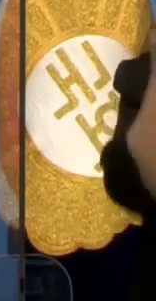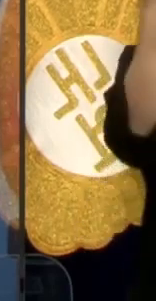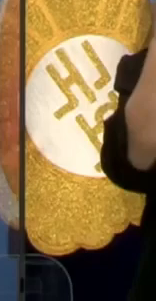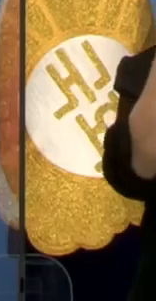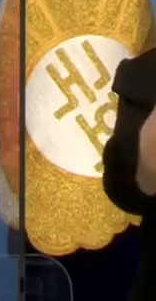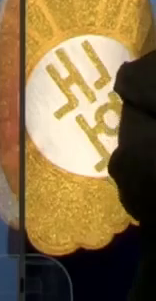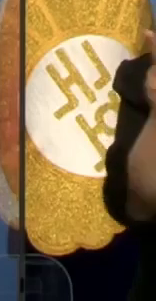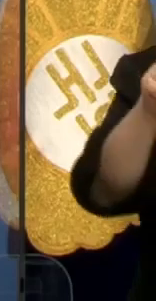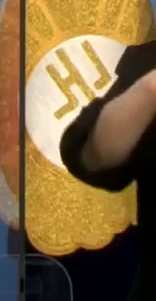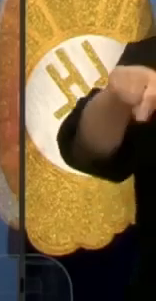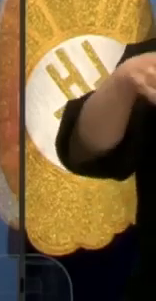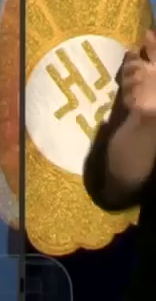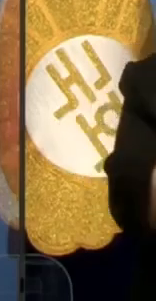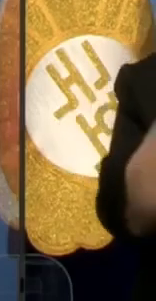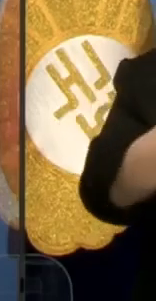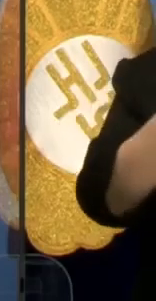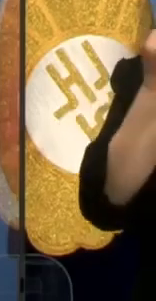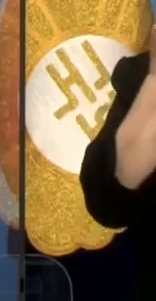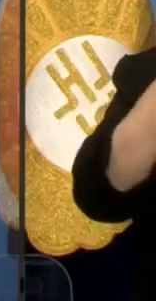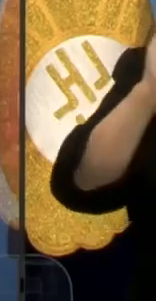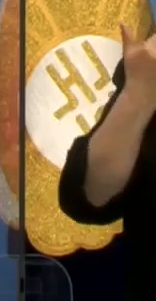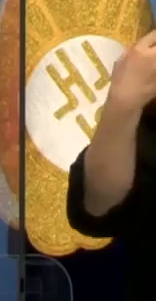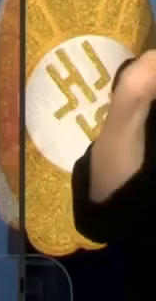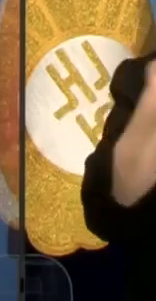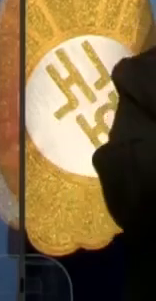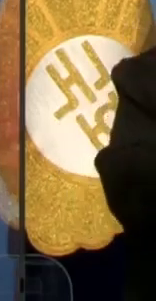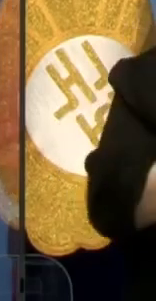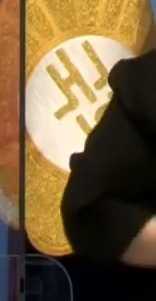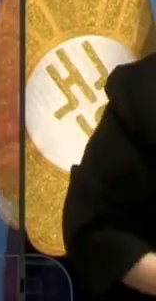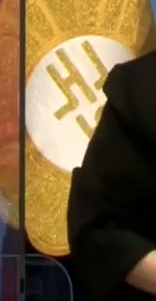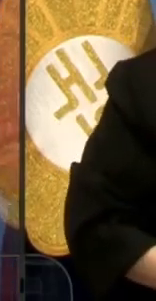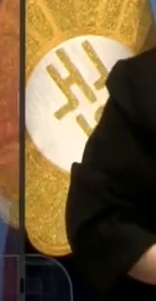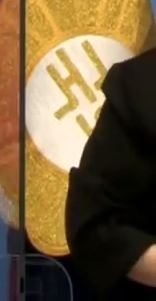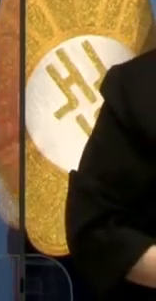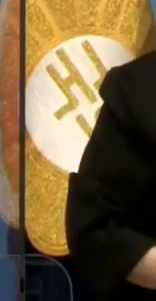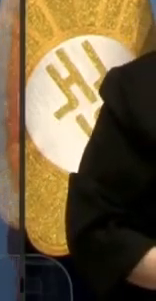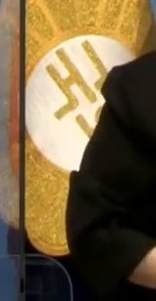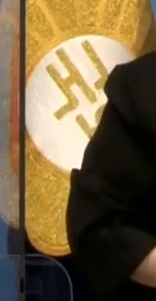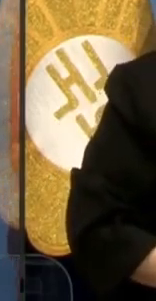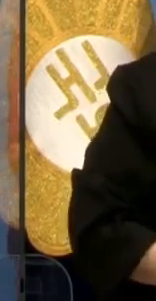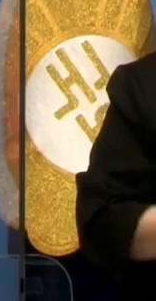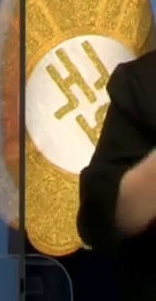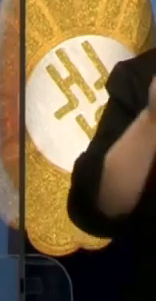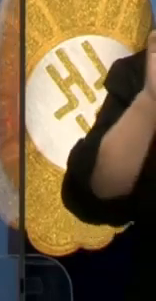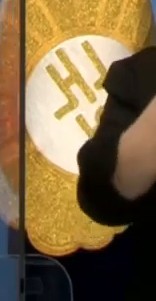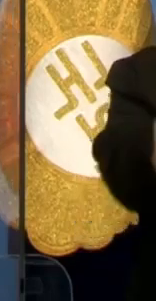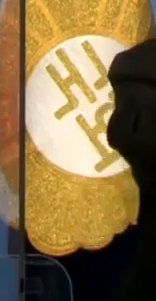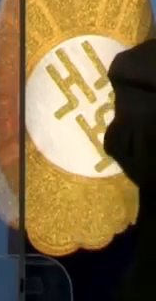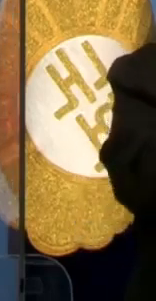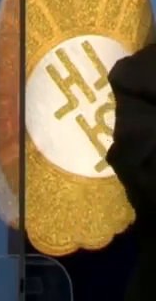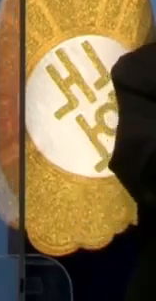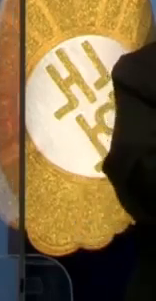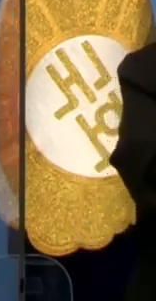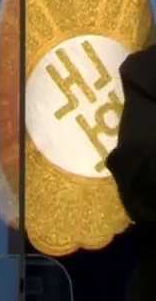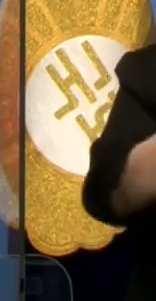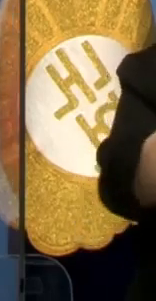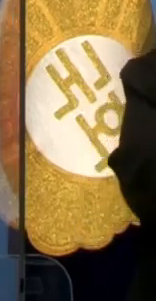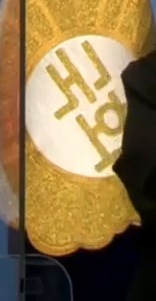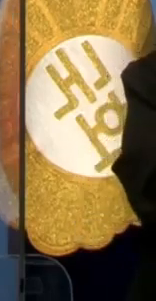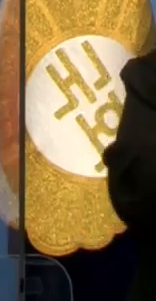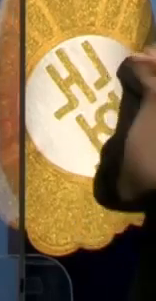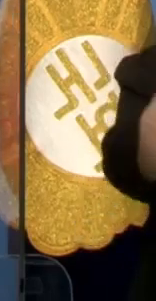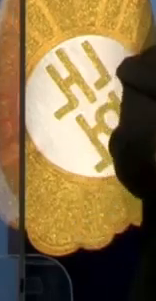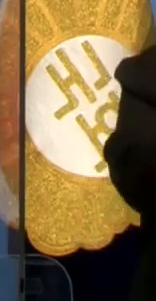돼야 한다는 것이었습니다. 최재형 전 원장은 나라를 바로 세워달라는 국민들의 부름에 응답하기 위해서